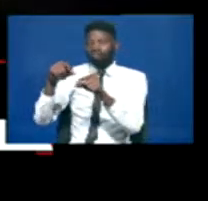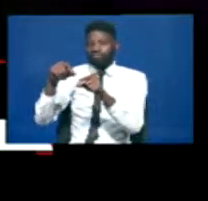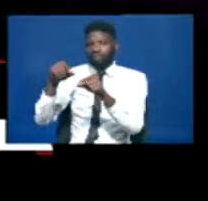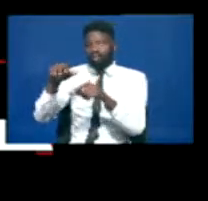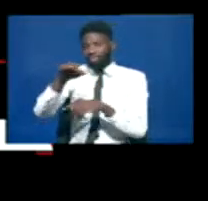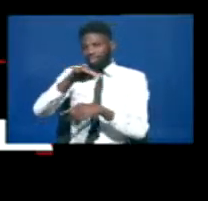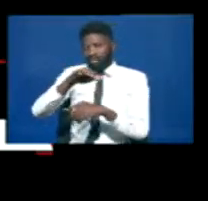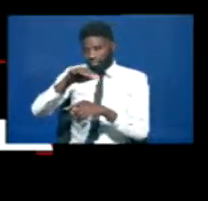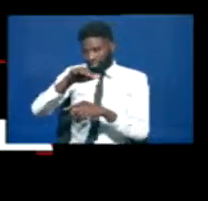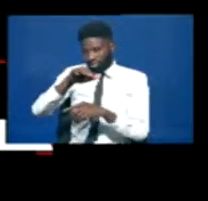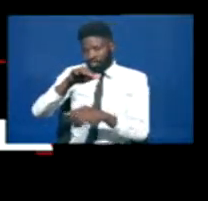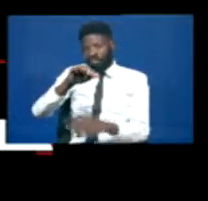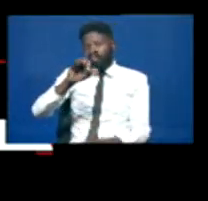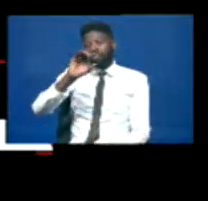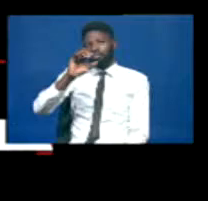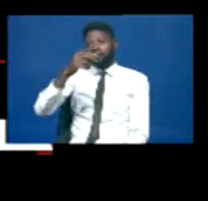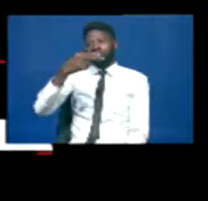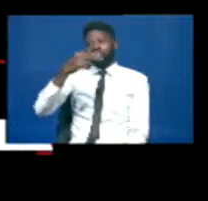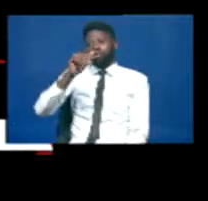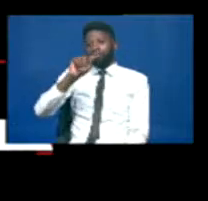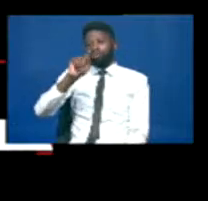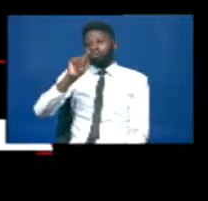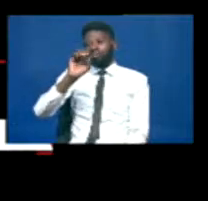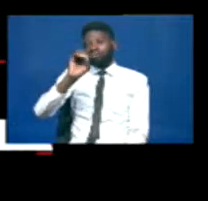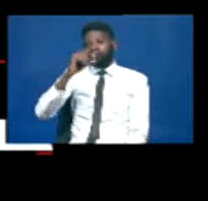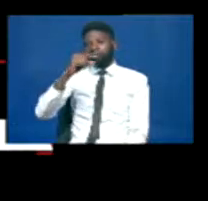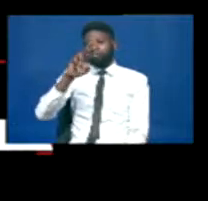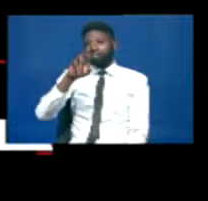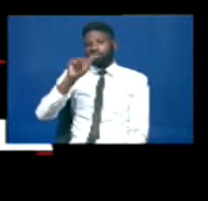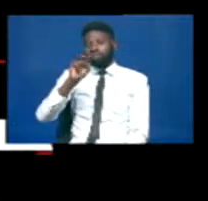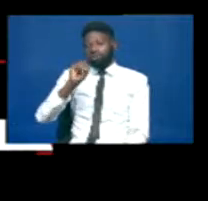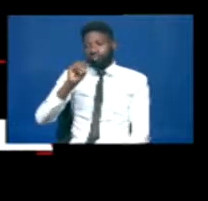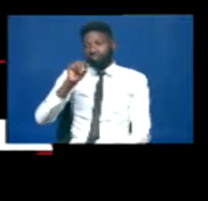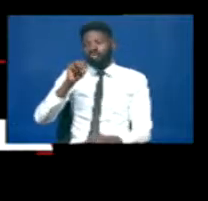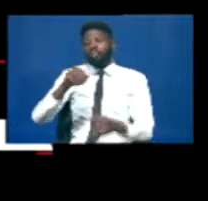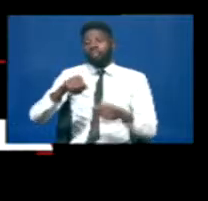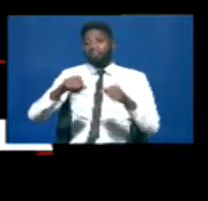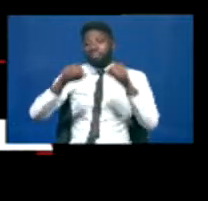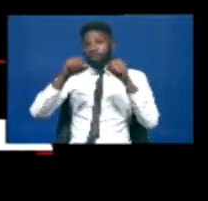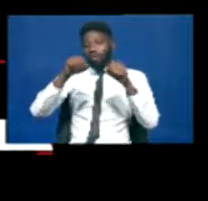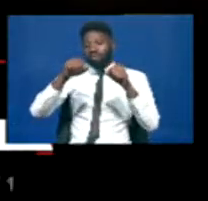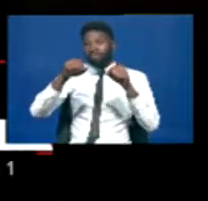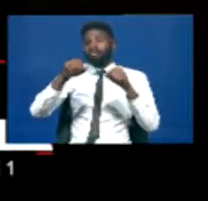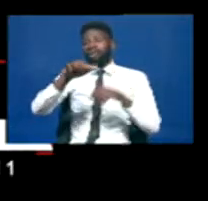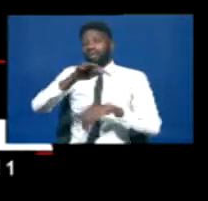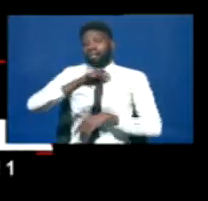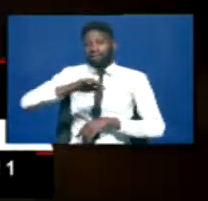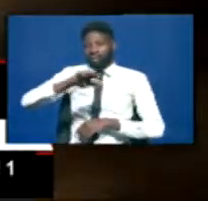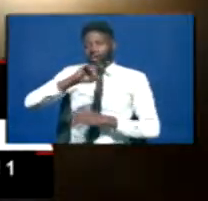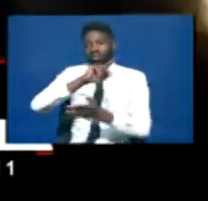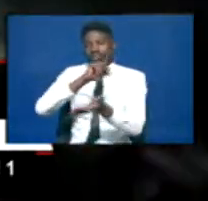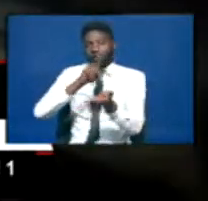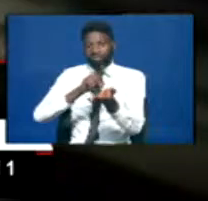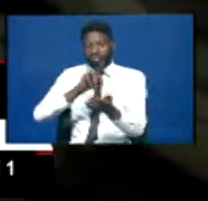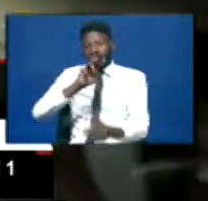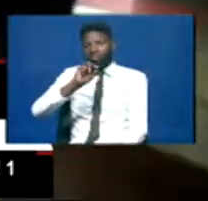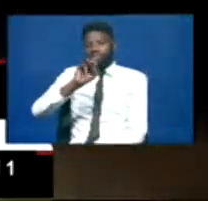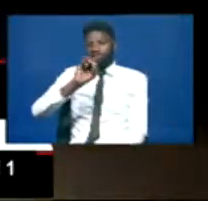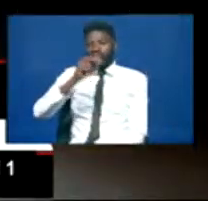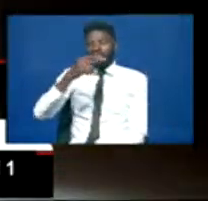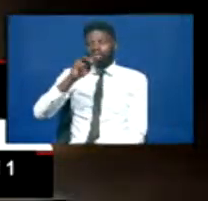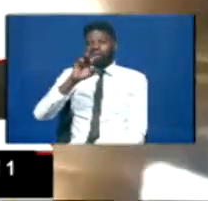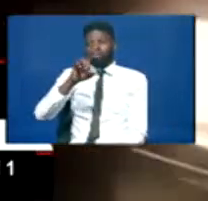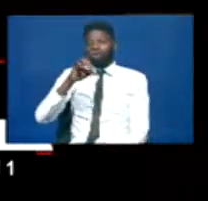mwa Chattogram. Mkuu wa eneo hilo Mohamed Mominur Rahma aliarifu shirika la Xinhua kwa njia ya simu